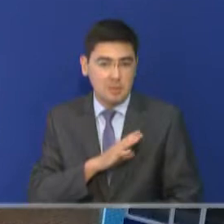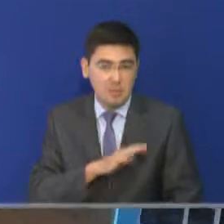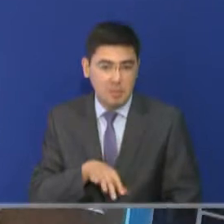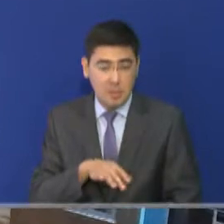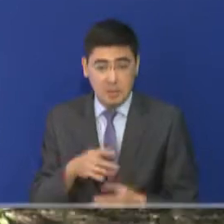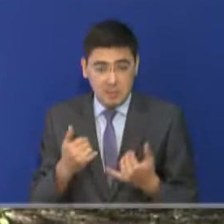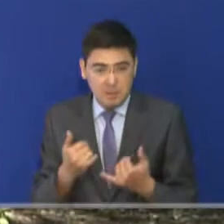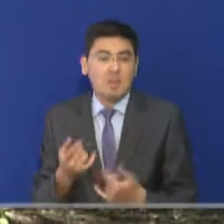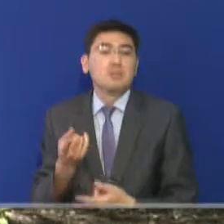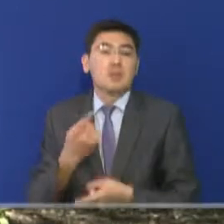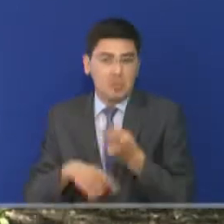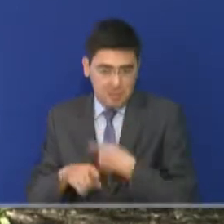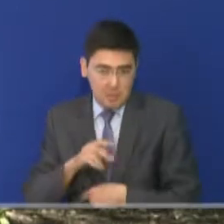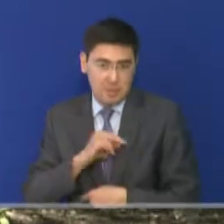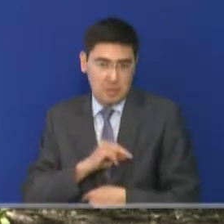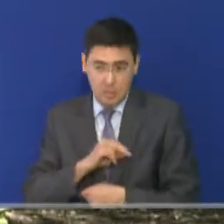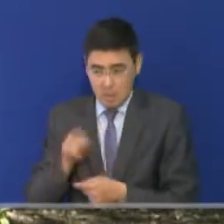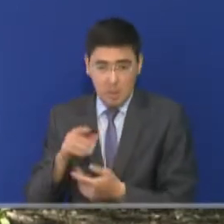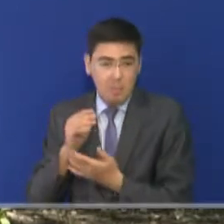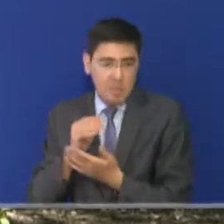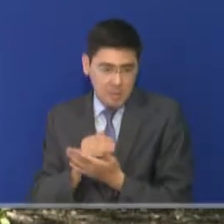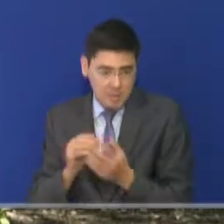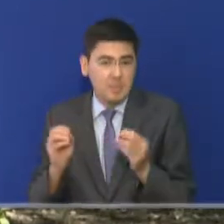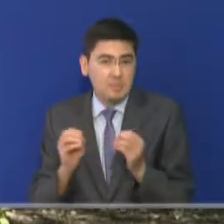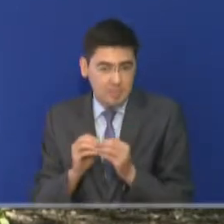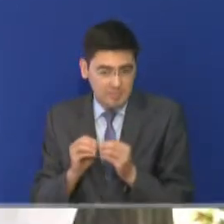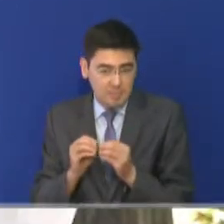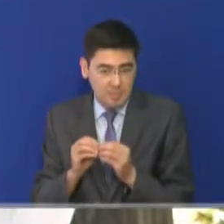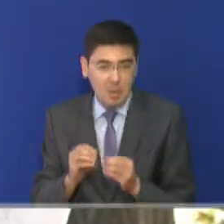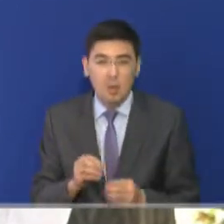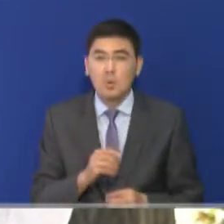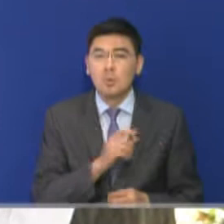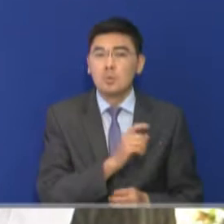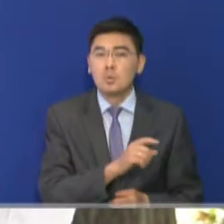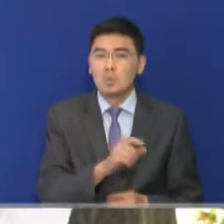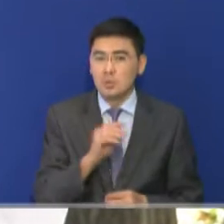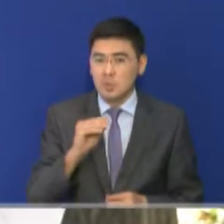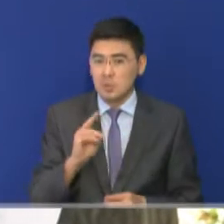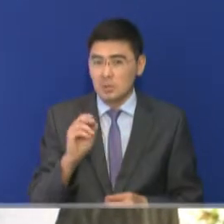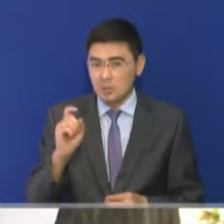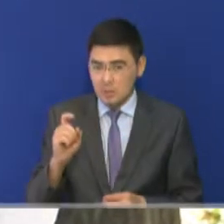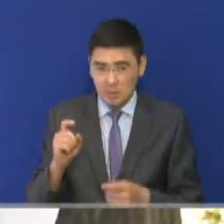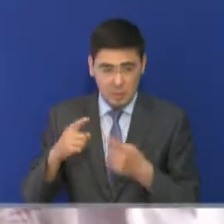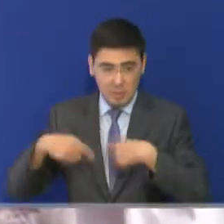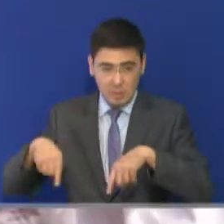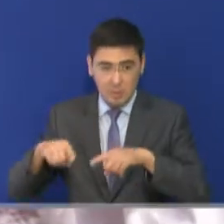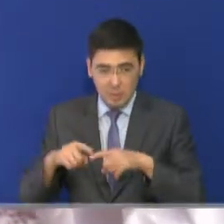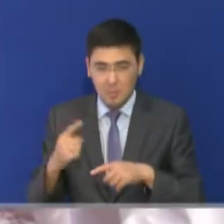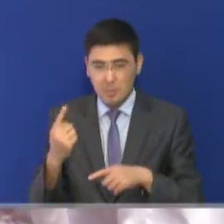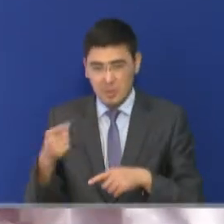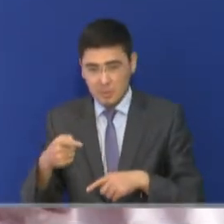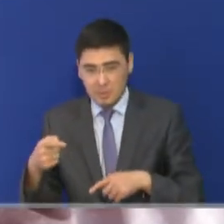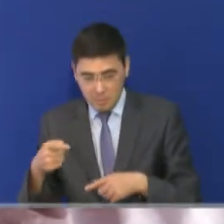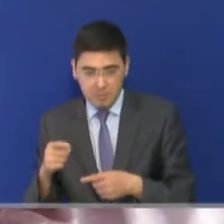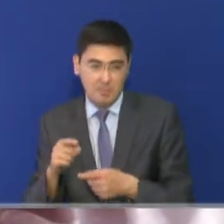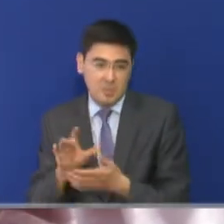жанданды. Бағдарлама шарттары өзгерген жоқ. Жолдама тұрғын үй коммуналдық шаруашылығы және тұрғын үй инспекциясы бөлімінің 1-ші қабатында